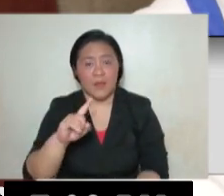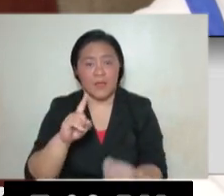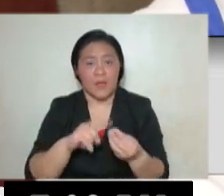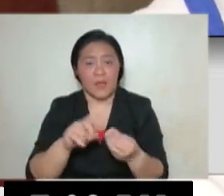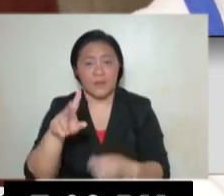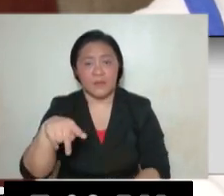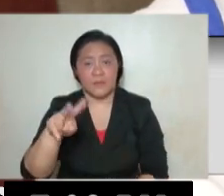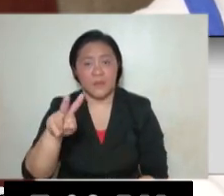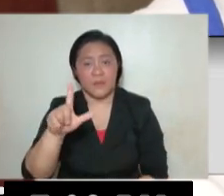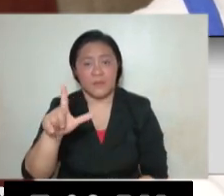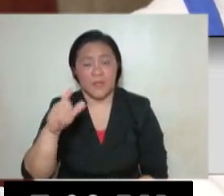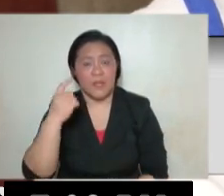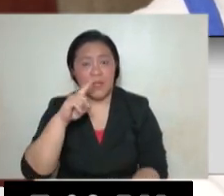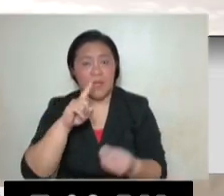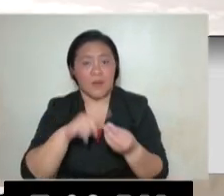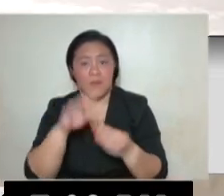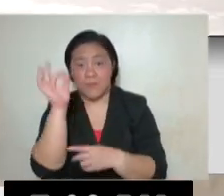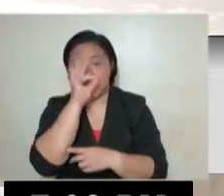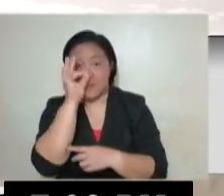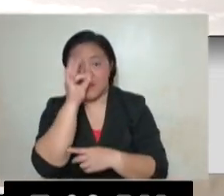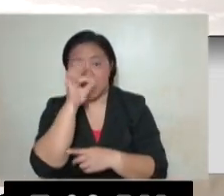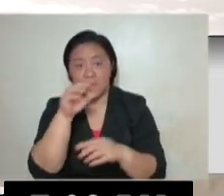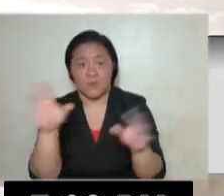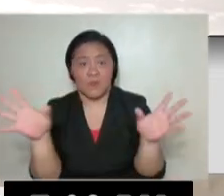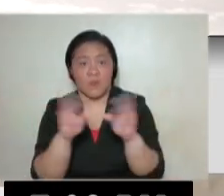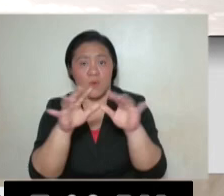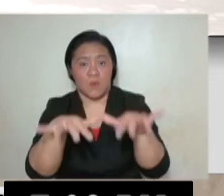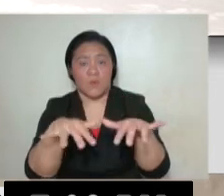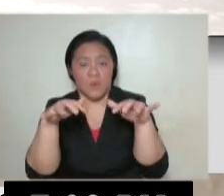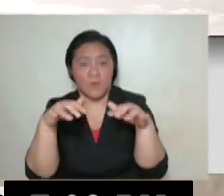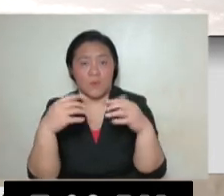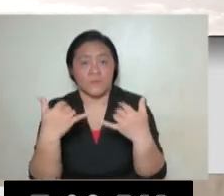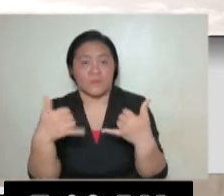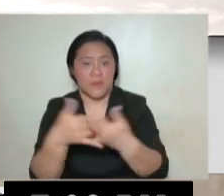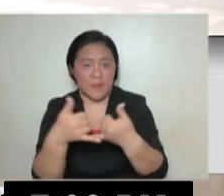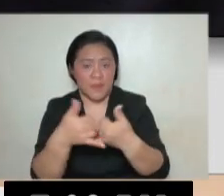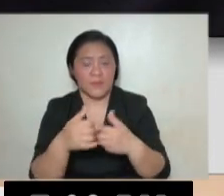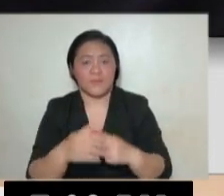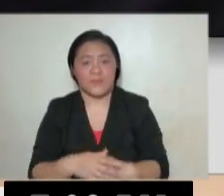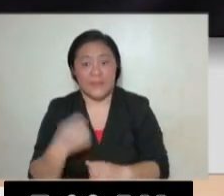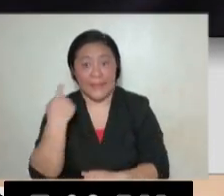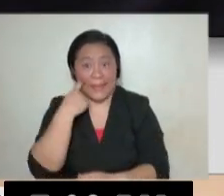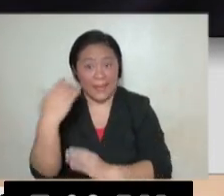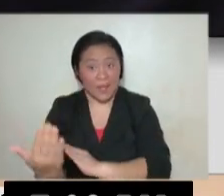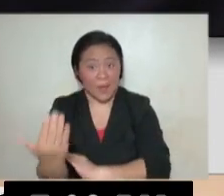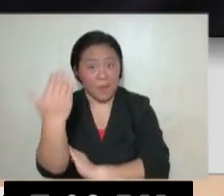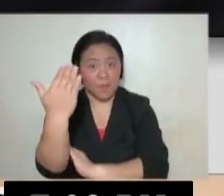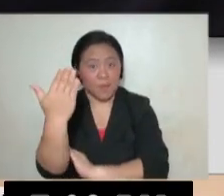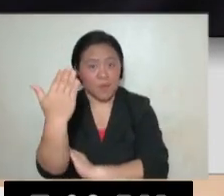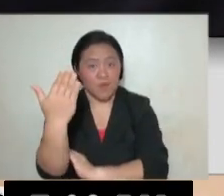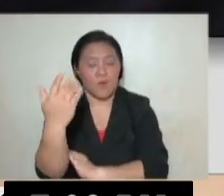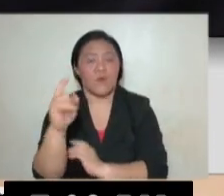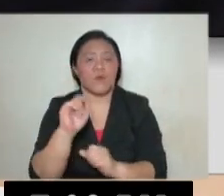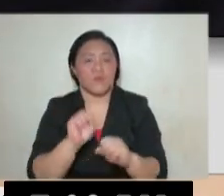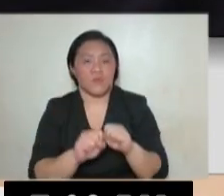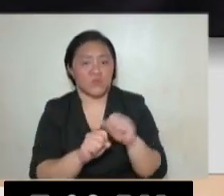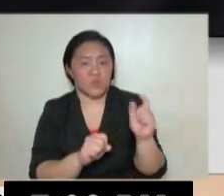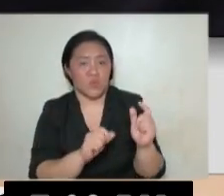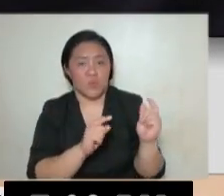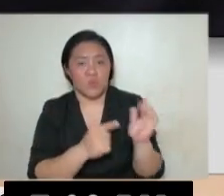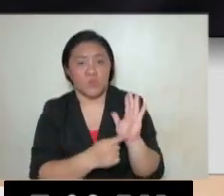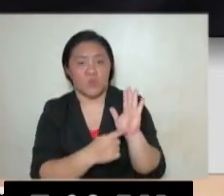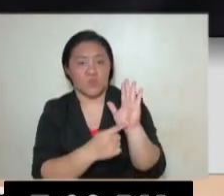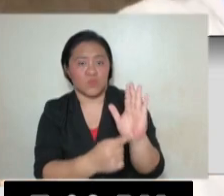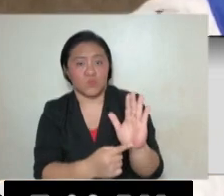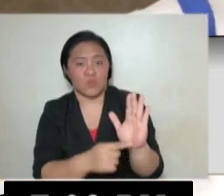All Filipino conference sa isang prescon na ginanap nitong umaga umapela ang kampo ni farm fresh team owner